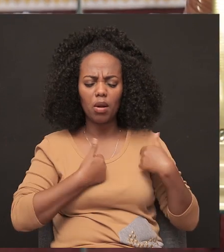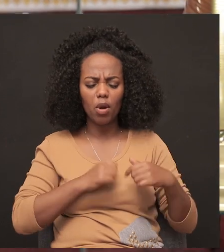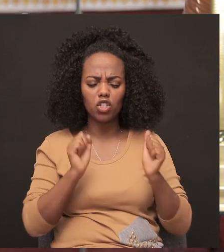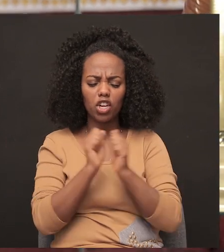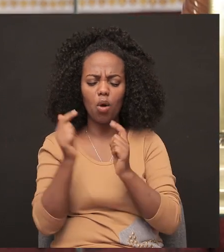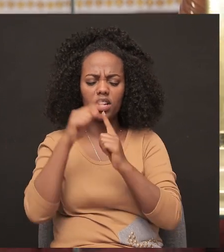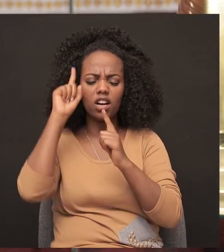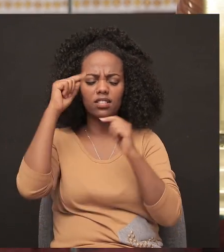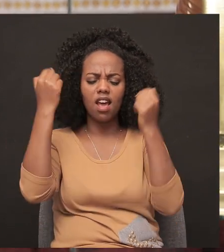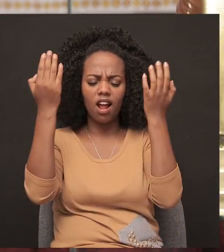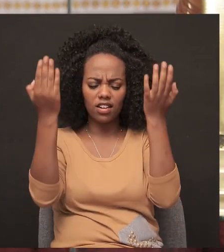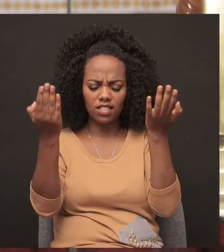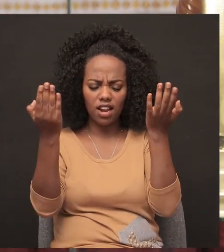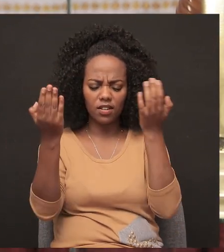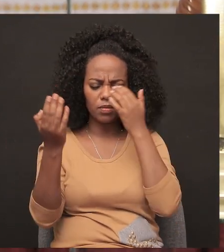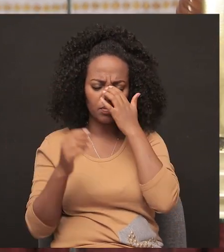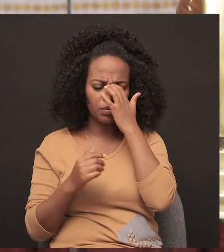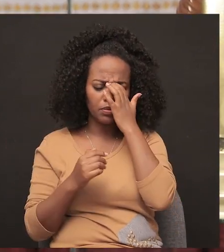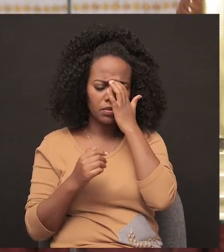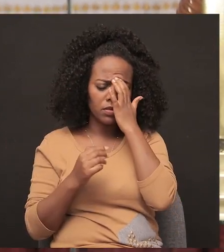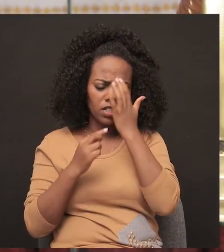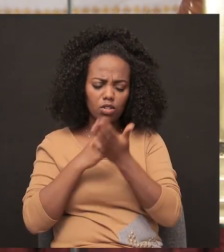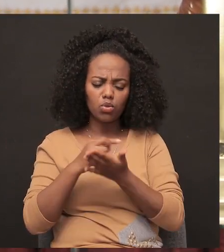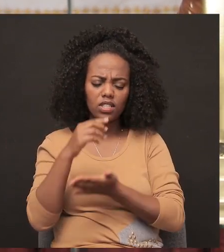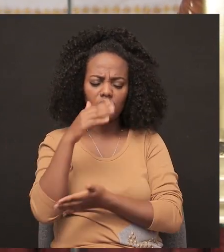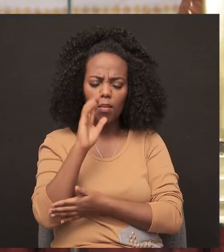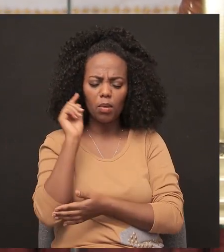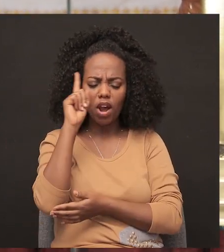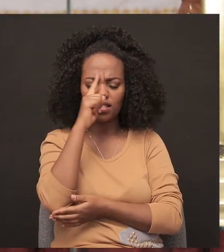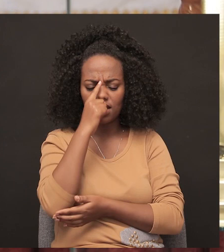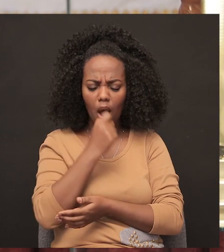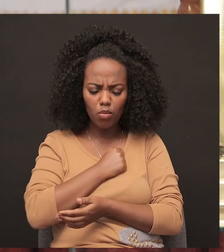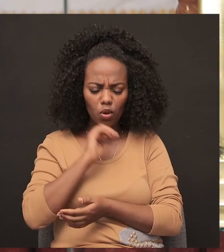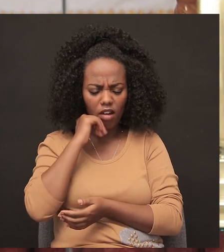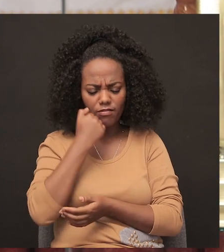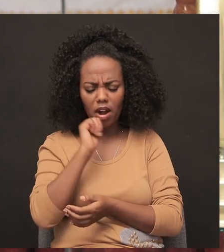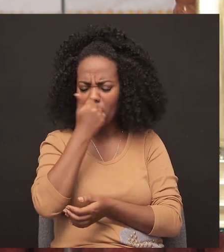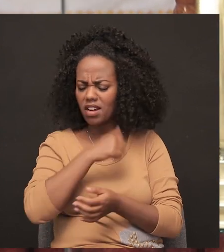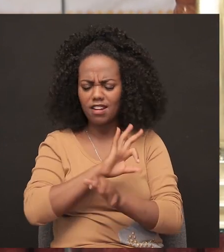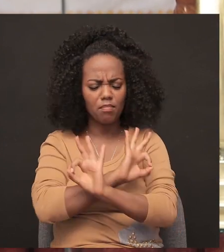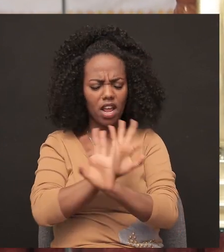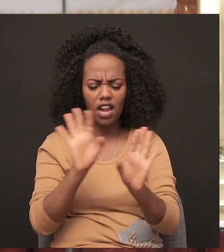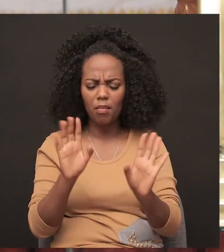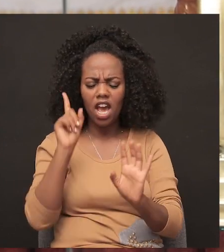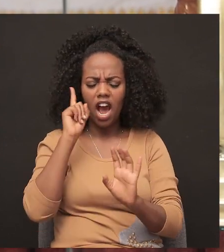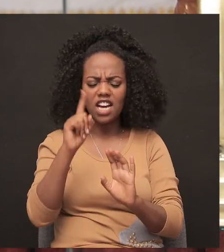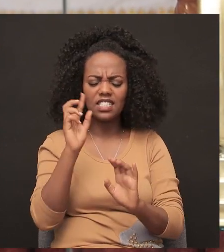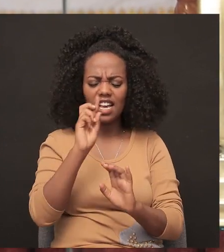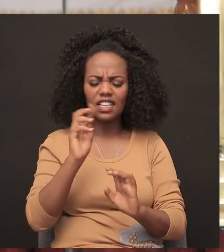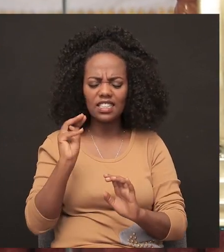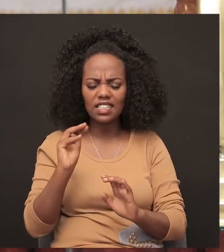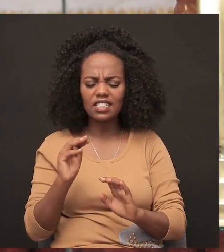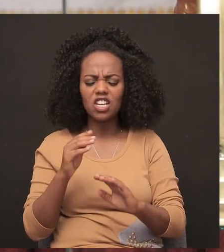ወደ አንተ እናነሳለን የዘላለም አምላክ ቅዱስ እግዚአብሔር በአንተ ታምኖ ያፈረ ማንም የለም አንተ ቅጥቅጥ